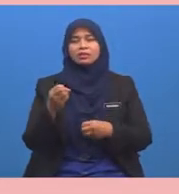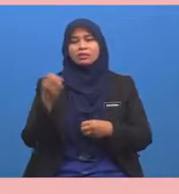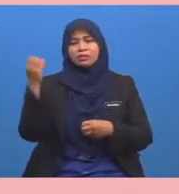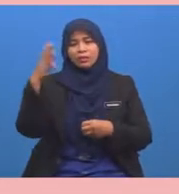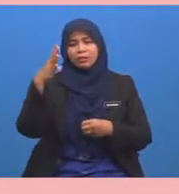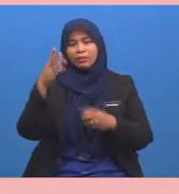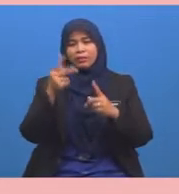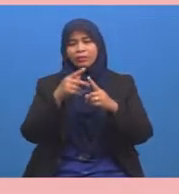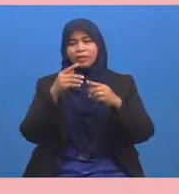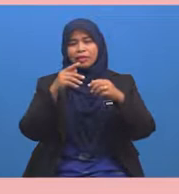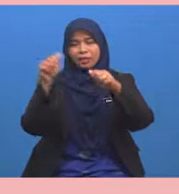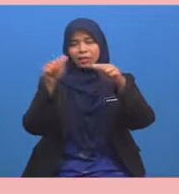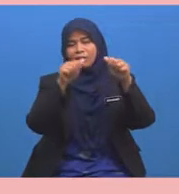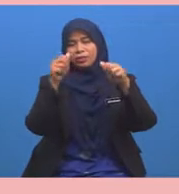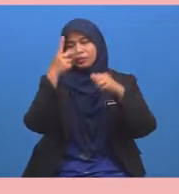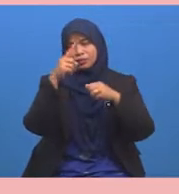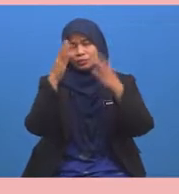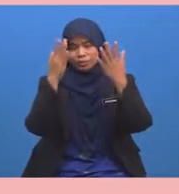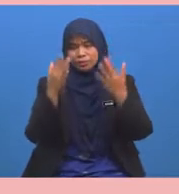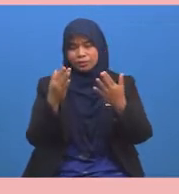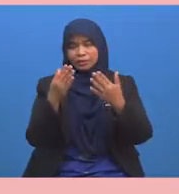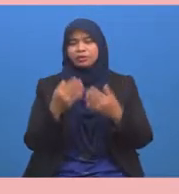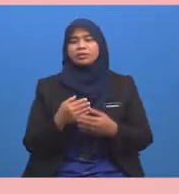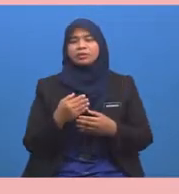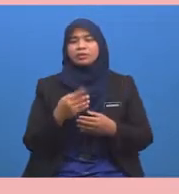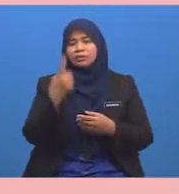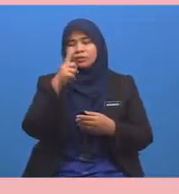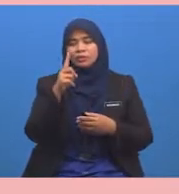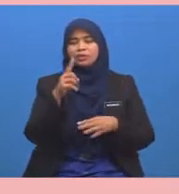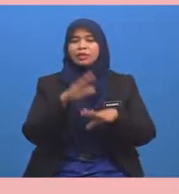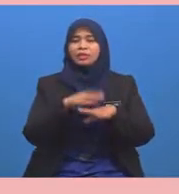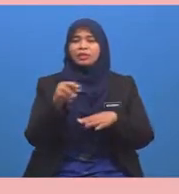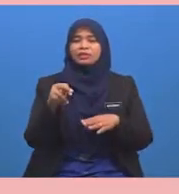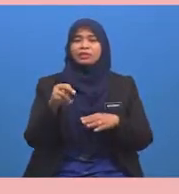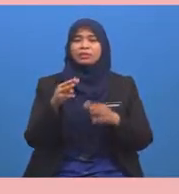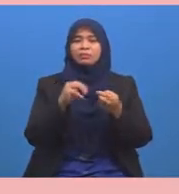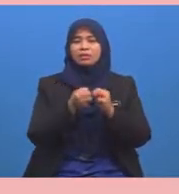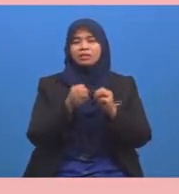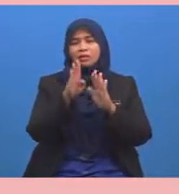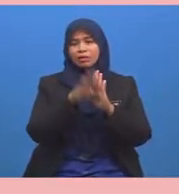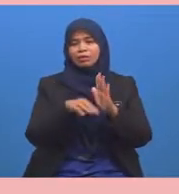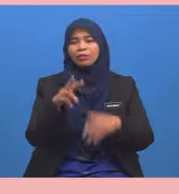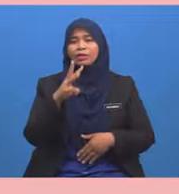awan yang berpotensi untuk menurunkan hujan bagi mengatasi masalah kekurangan air.